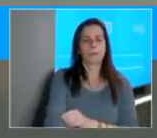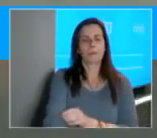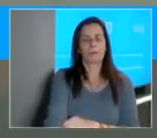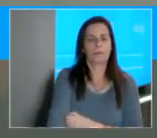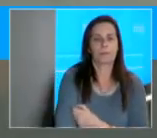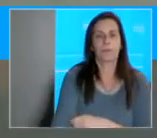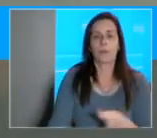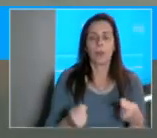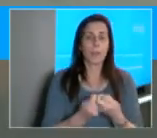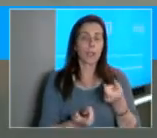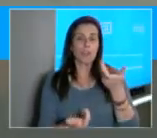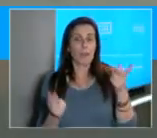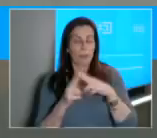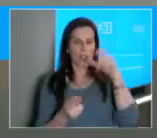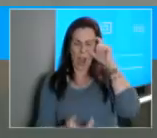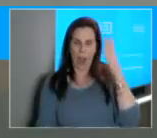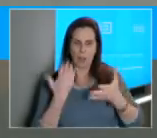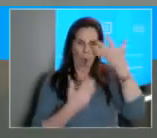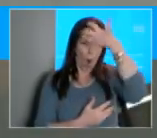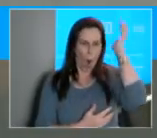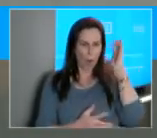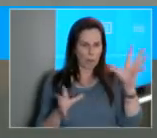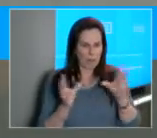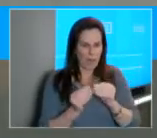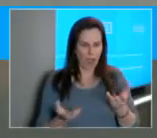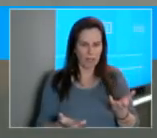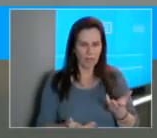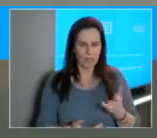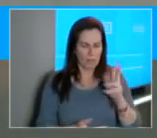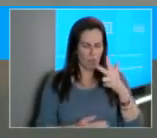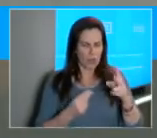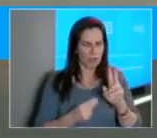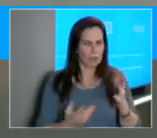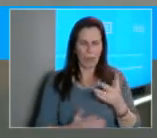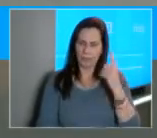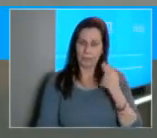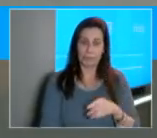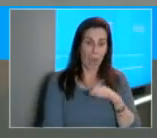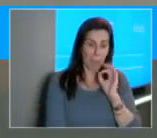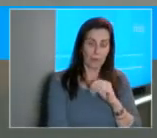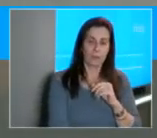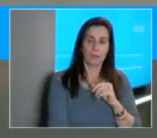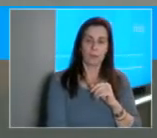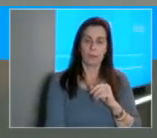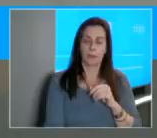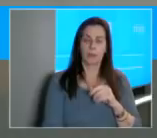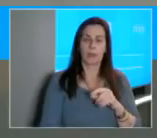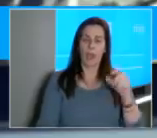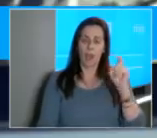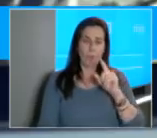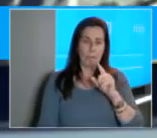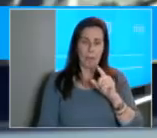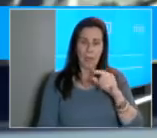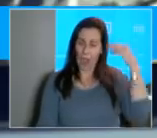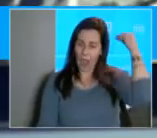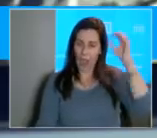אבו מאזן אולמרט, מסיבת העיתונאים המשותפת אולי ביום שלישי, מה את יודעת להגיד לנו על זה? האמת היא שהתקשורת הפלסטינית, אני חייבת לומר, פחות